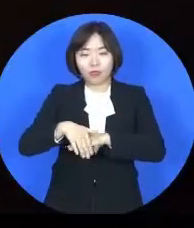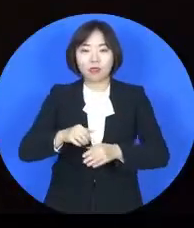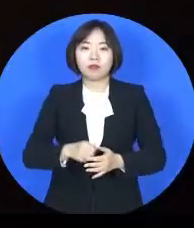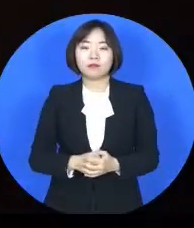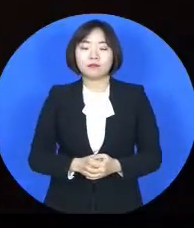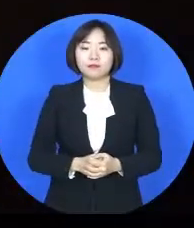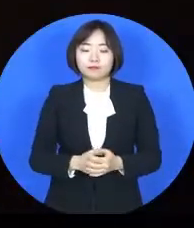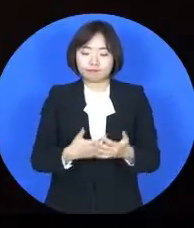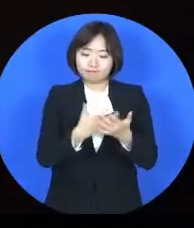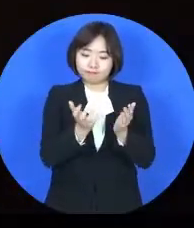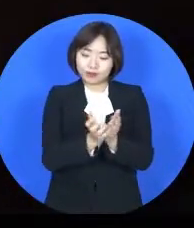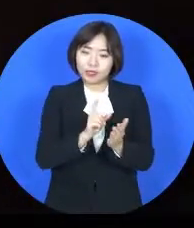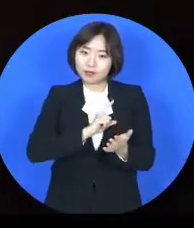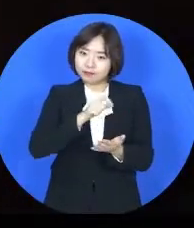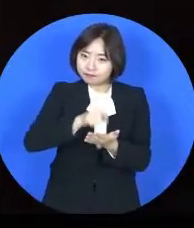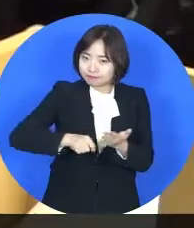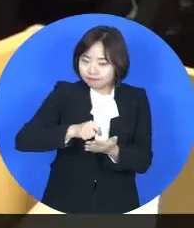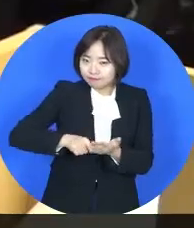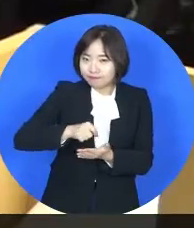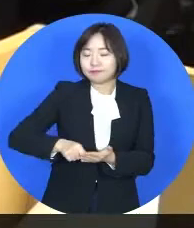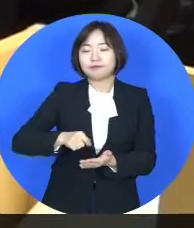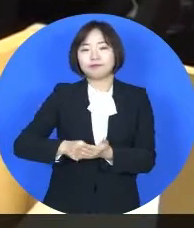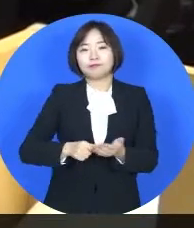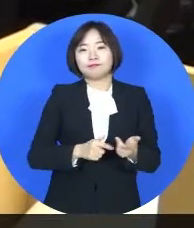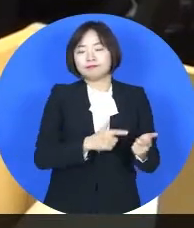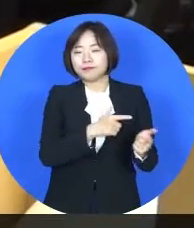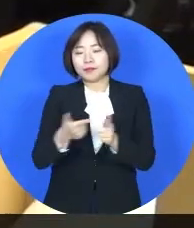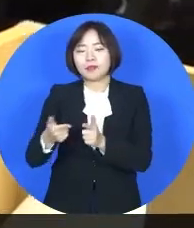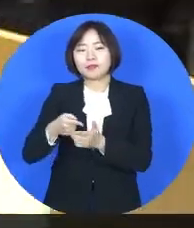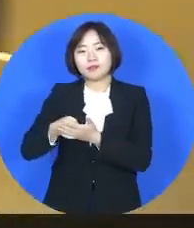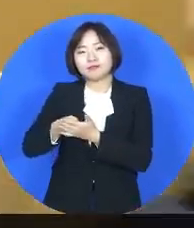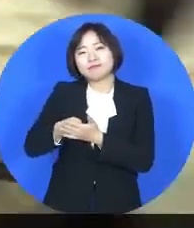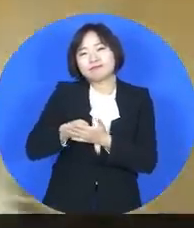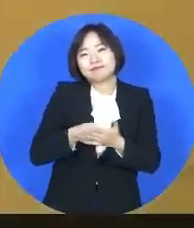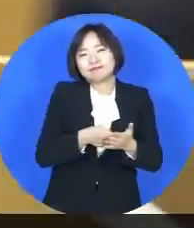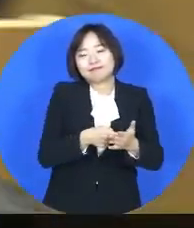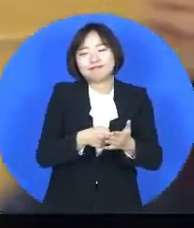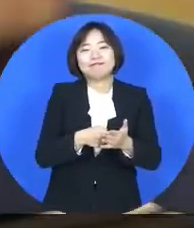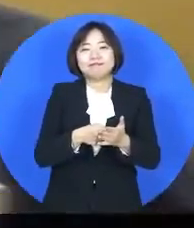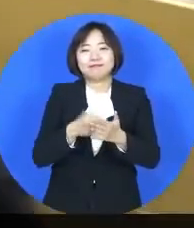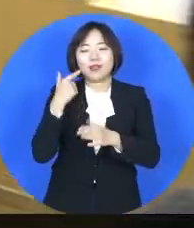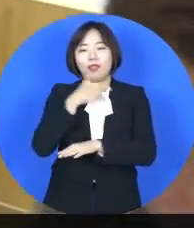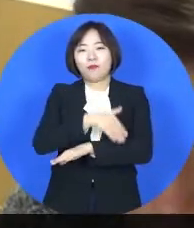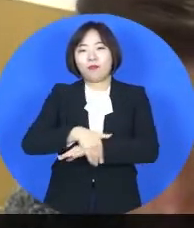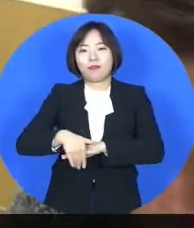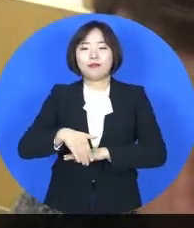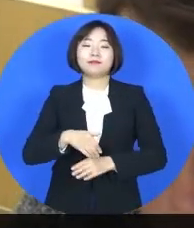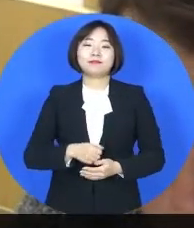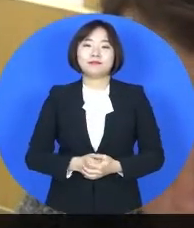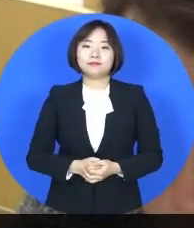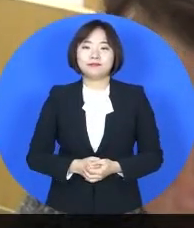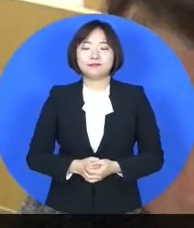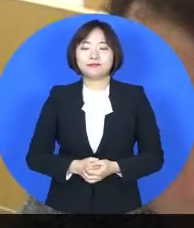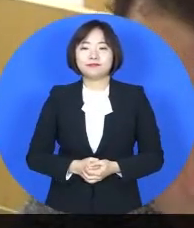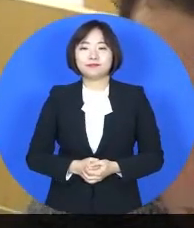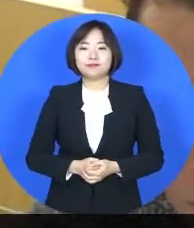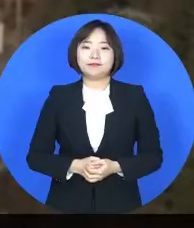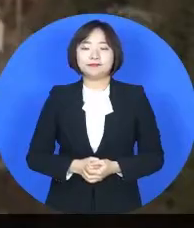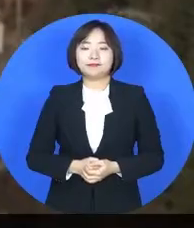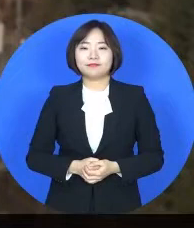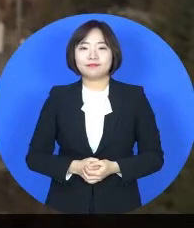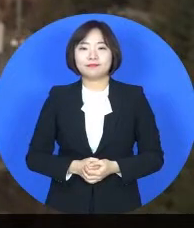추진단 구성과 시민 서명운동 전개 등 반도체 특화 클러스터 유치 추진에 만전을 기할 계획이라고 밝혔습니다.